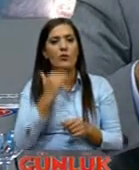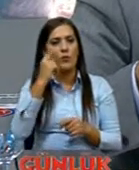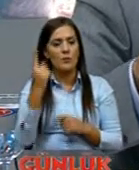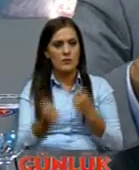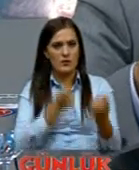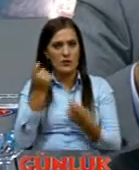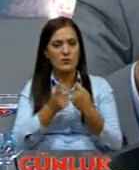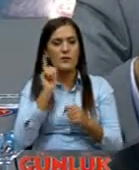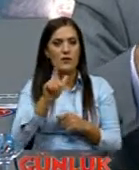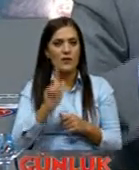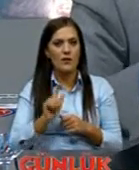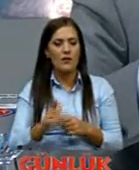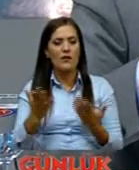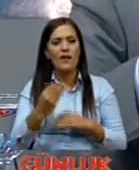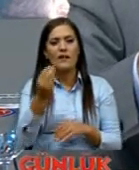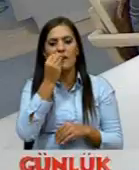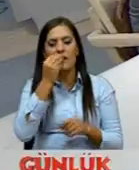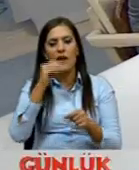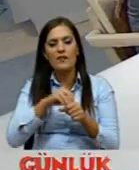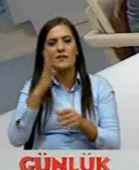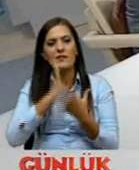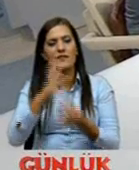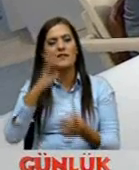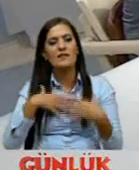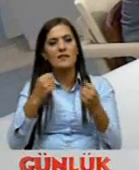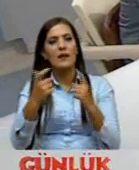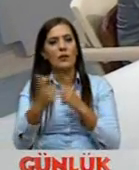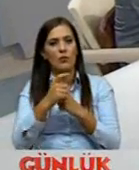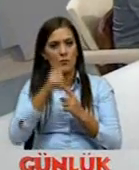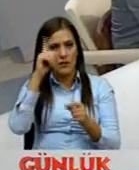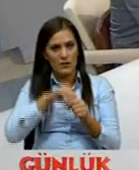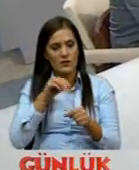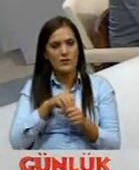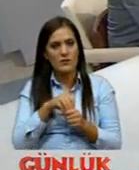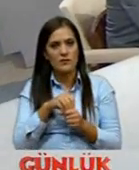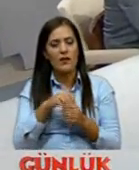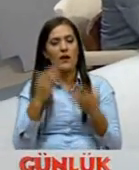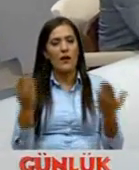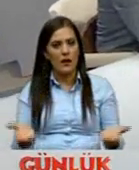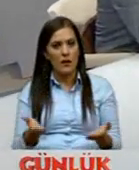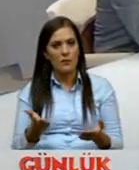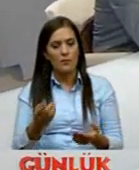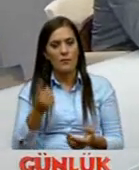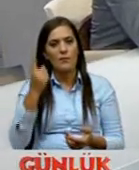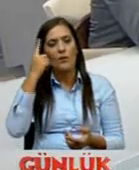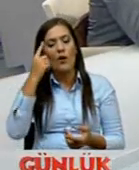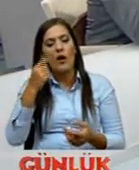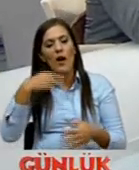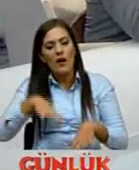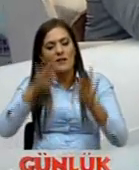çalışma gerektiriyor. Yani gıdada insan sağlığını korumak adına hem